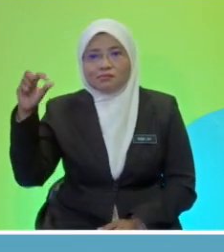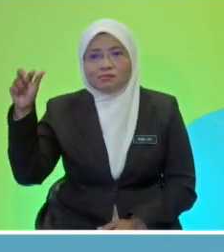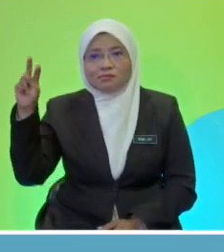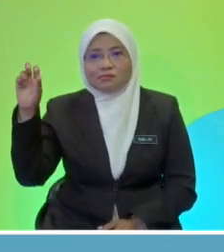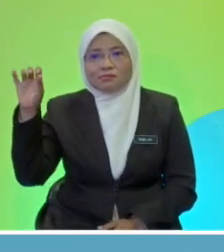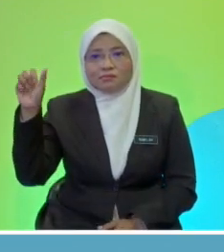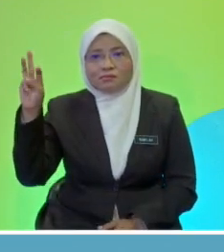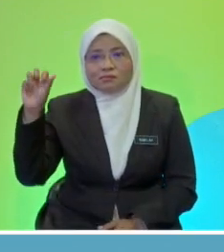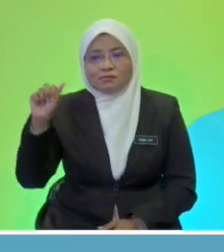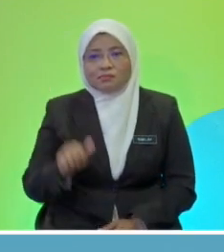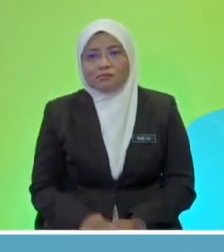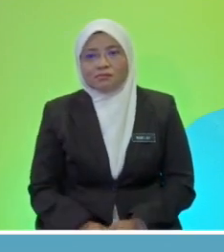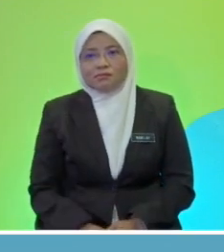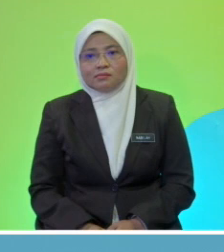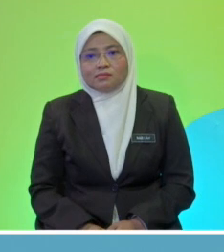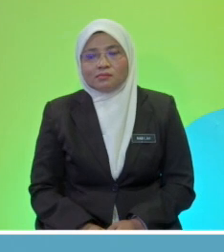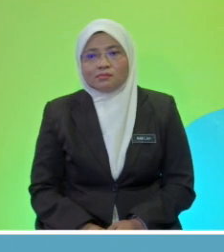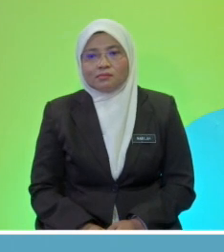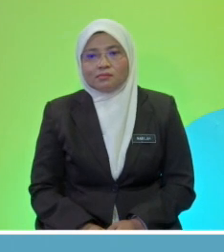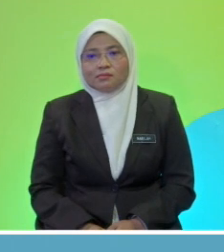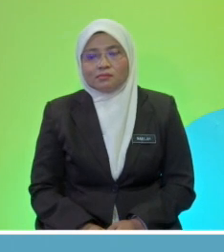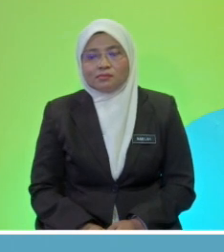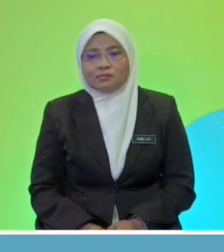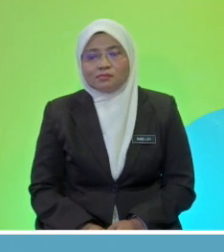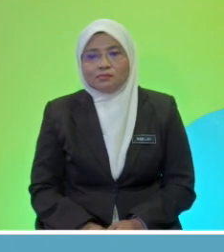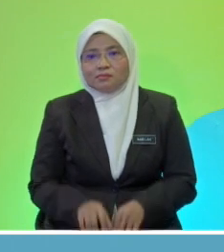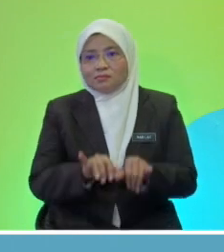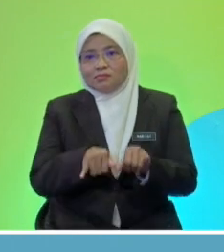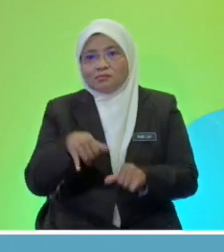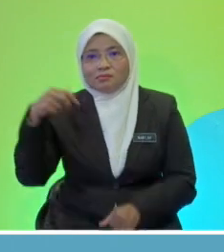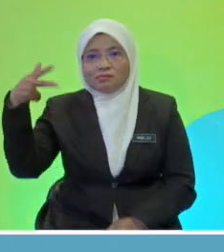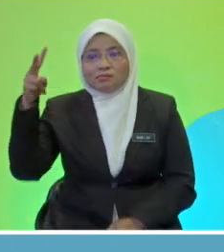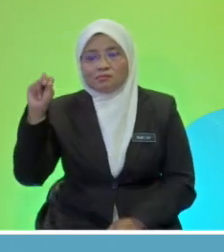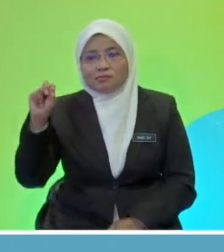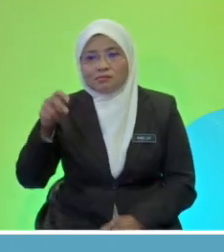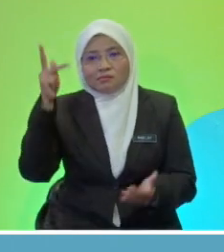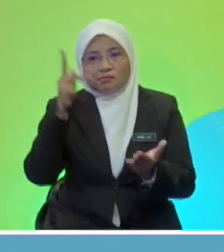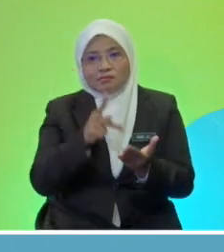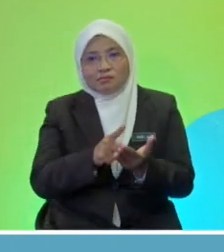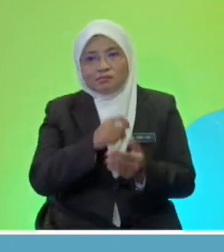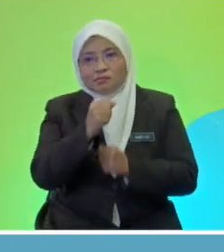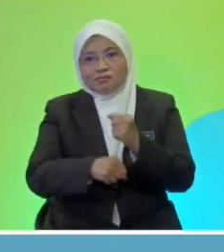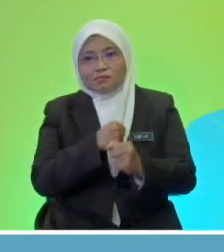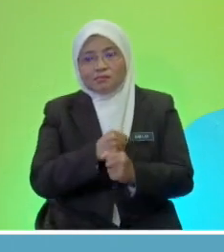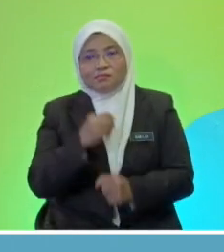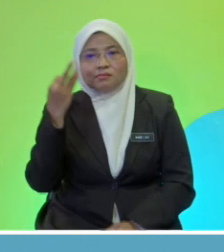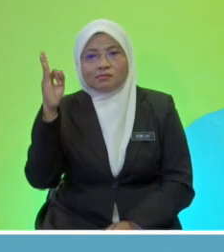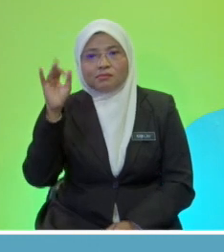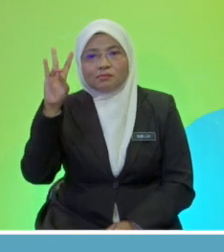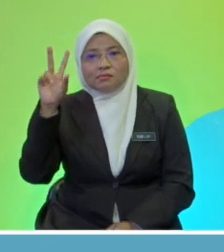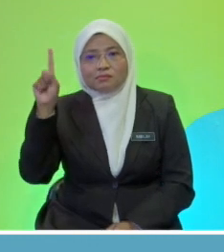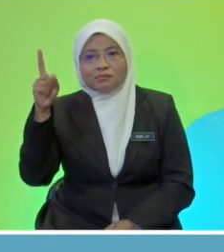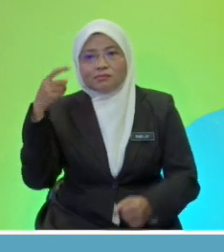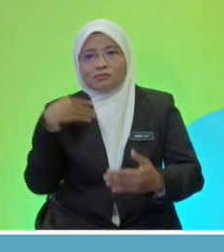melibatkan kejutraan genetik yang telah diperkenalkan sekitar tahun 1971 hingga 1973 dan dikenal sebagai